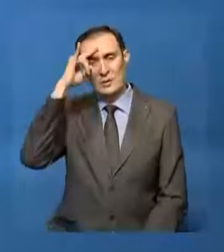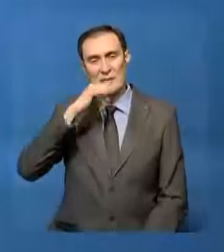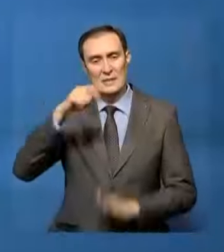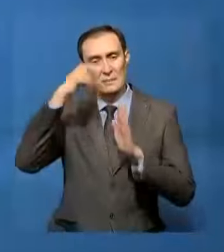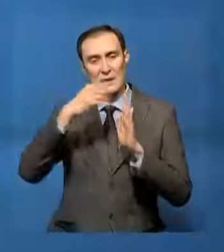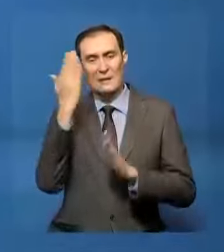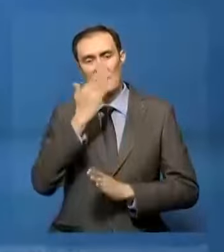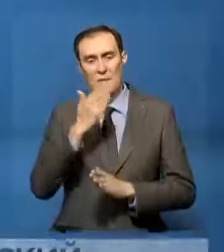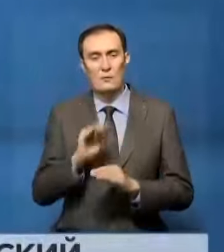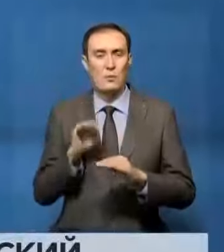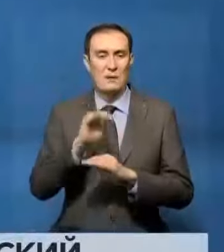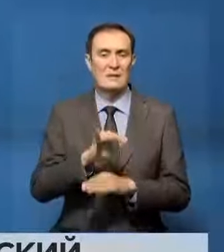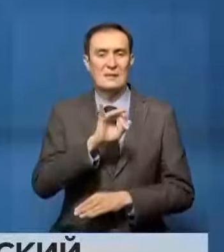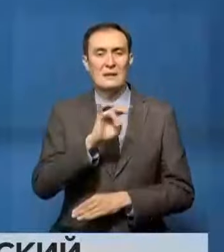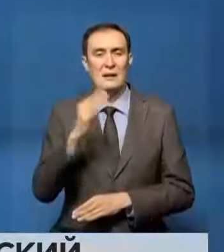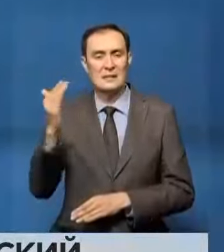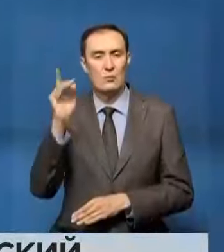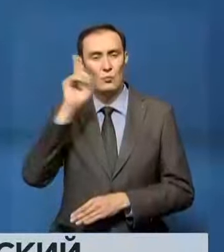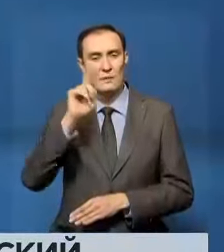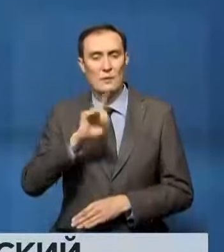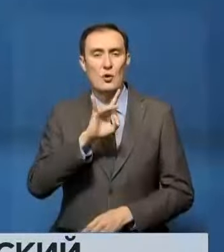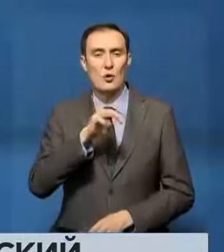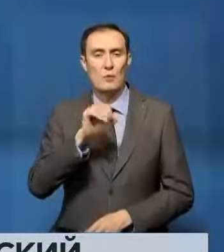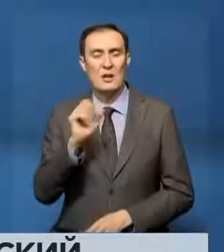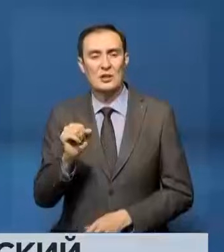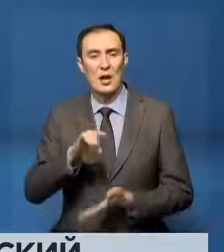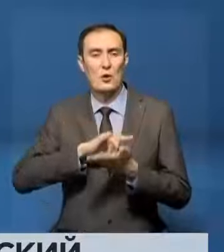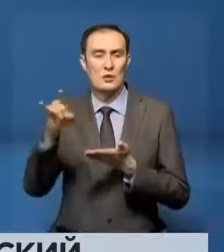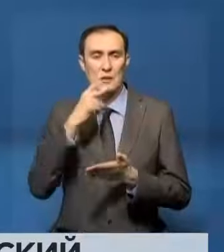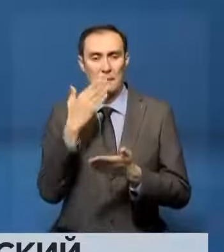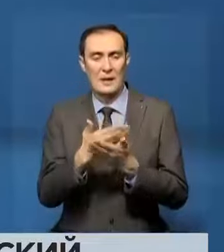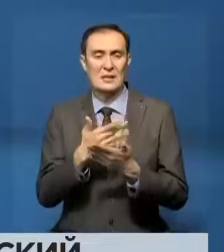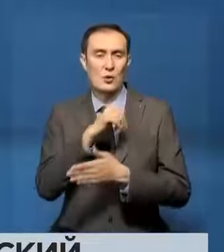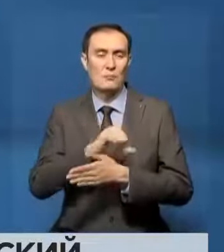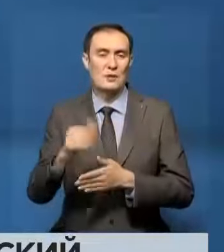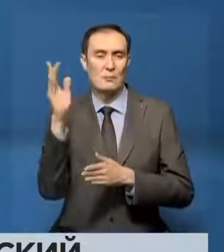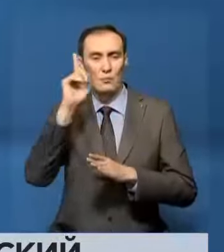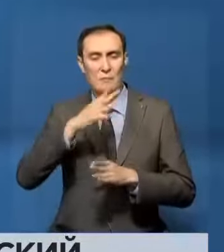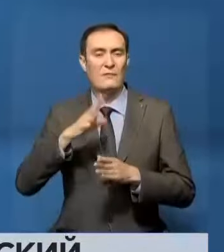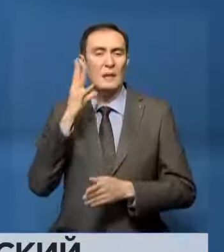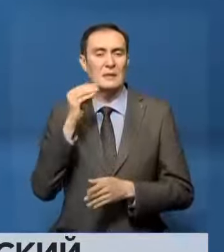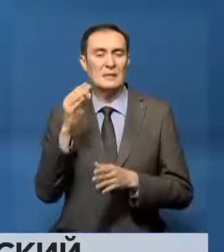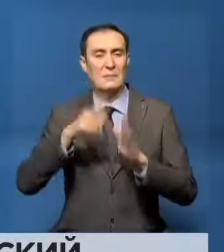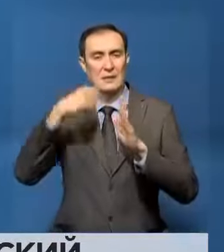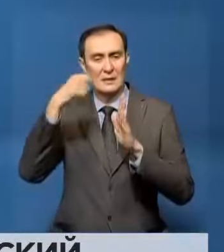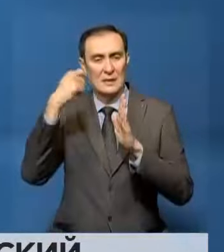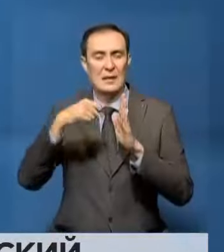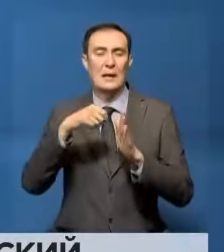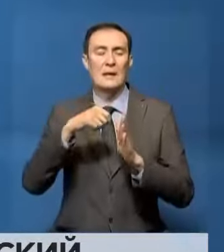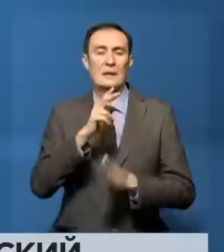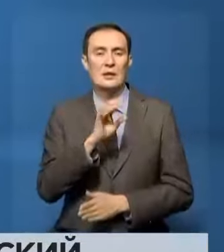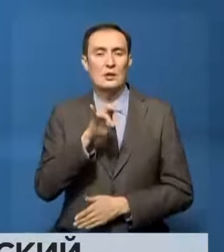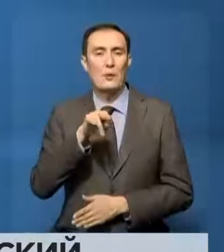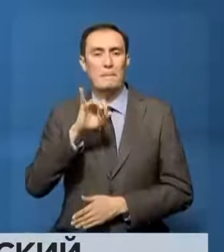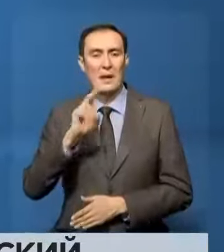Отечественный прокат фильмов пополнился иранским мультфильмом «Ромашка лечится». Закрытый показ зарубежной картины прошел в алматинском кинотеатре «Кинопарк